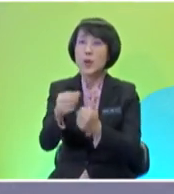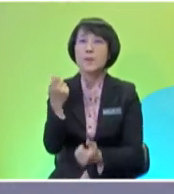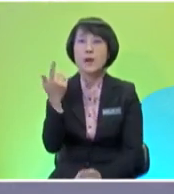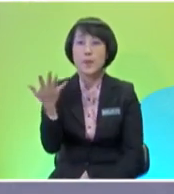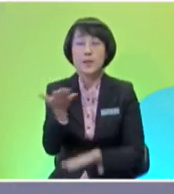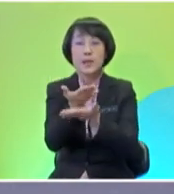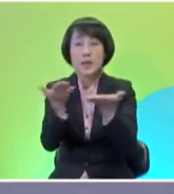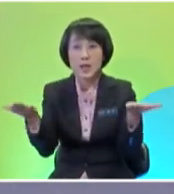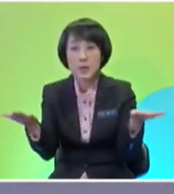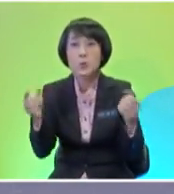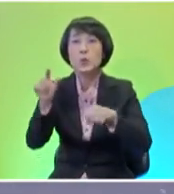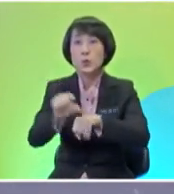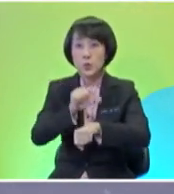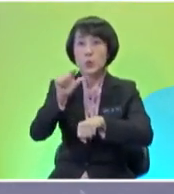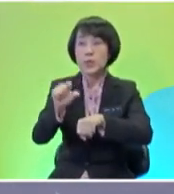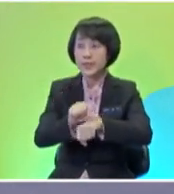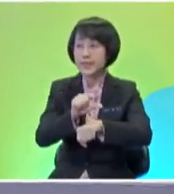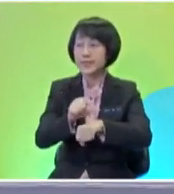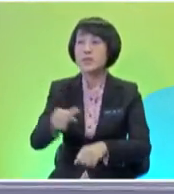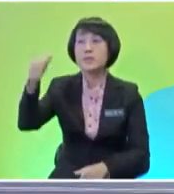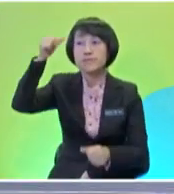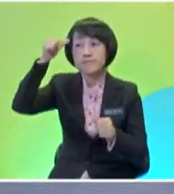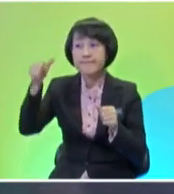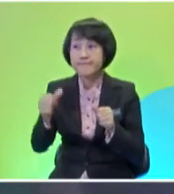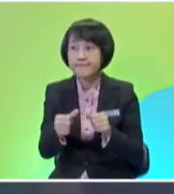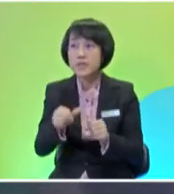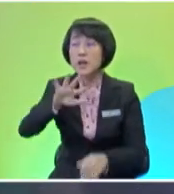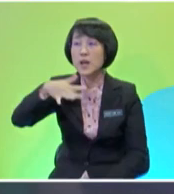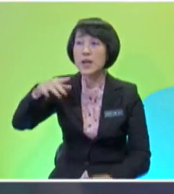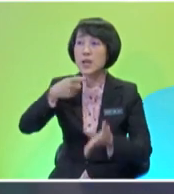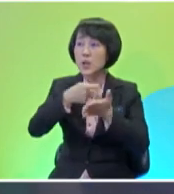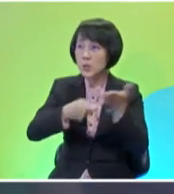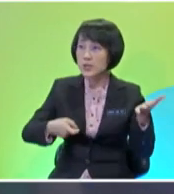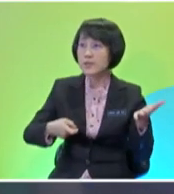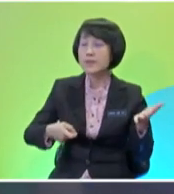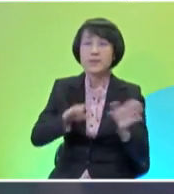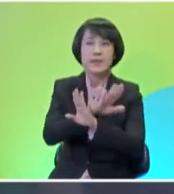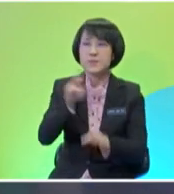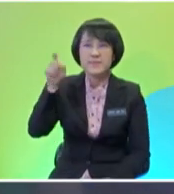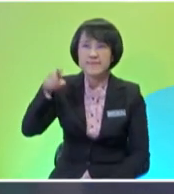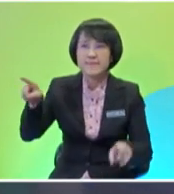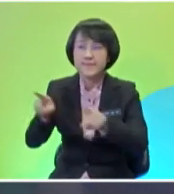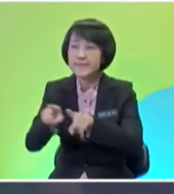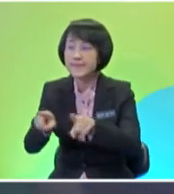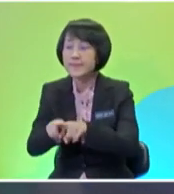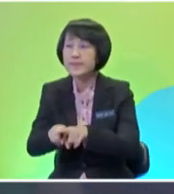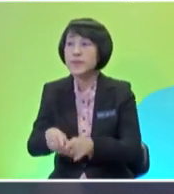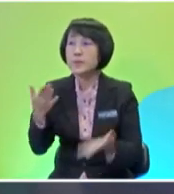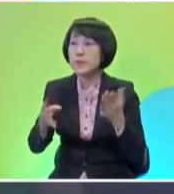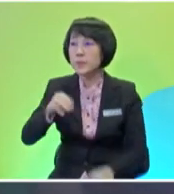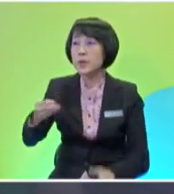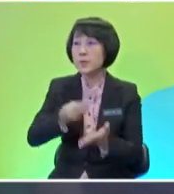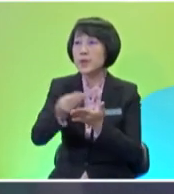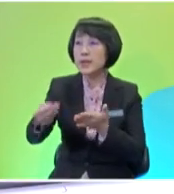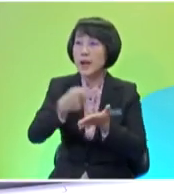bahan yang kita perlukan. Yes, okey. Dan perlu diingat, okey, anggaran kos ni jadualnya tak semestinya sama. Okey, mungkin murid tu beli harga lain. Okey, dan